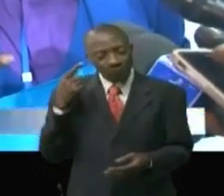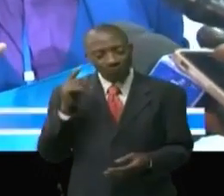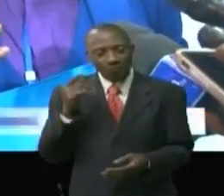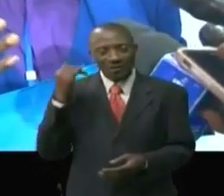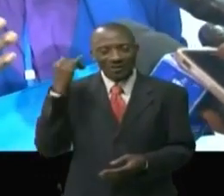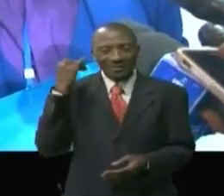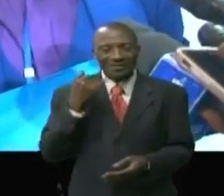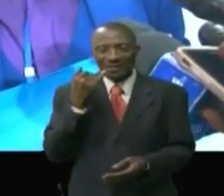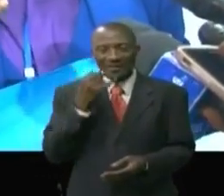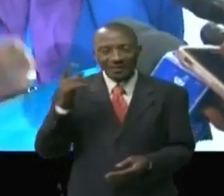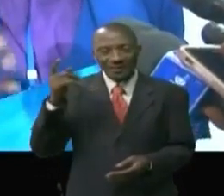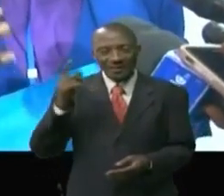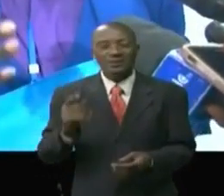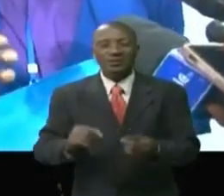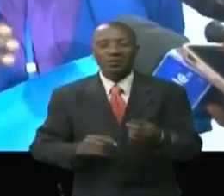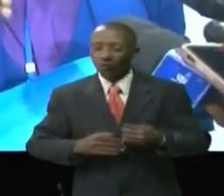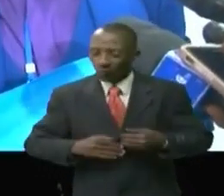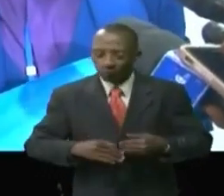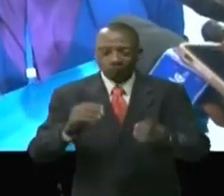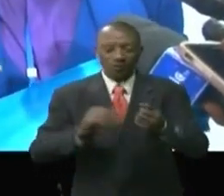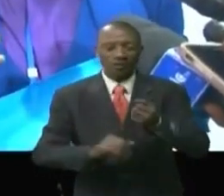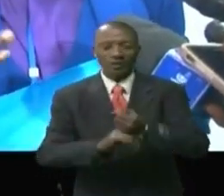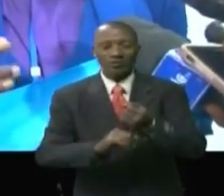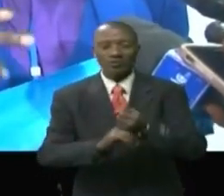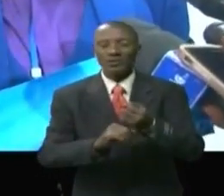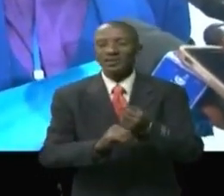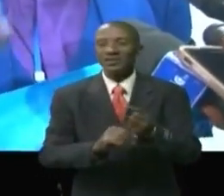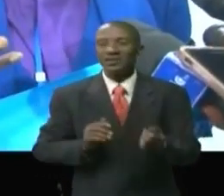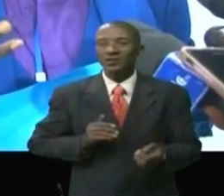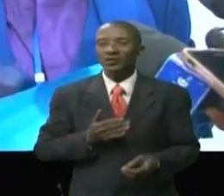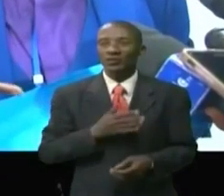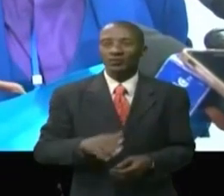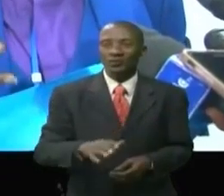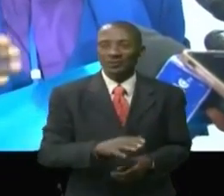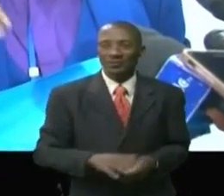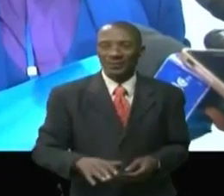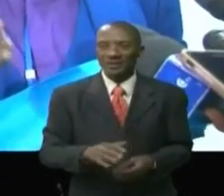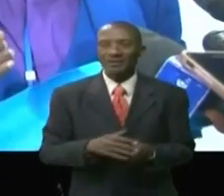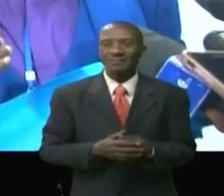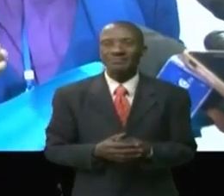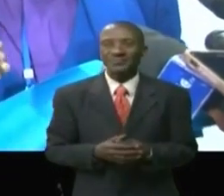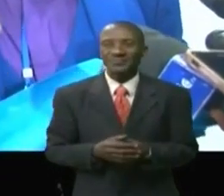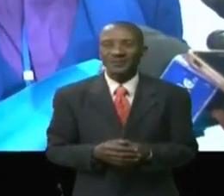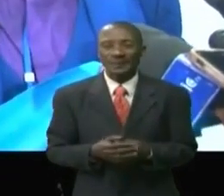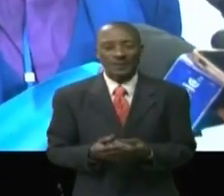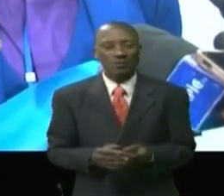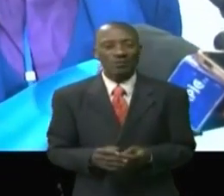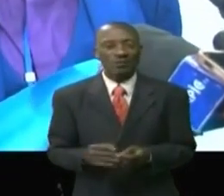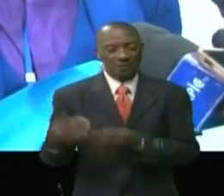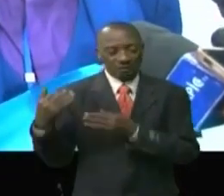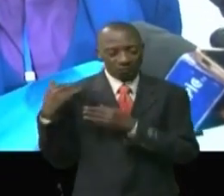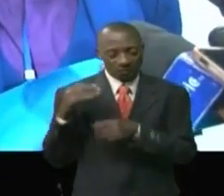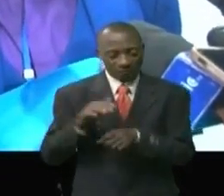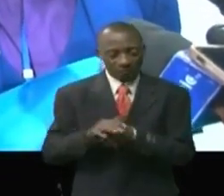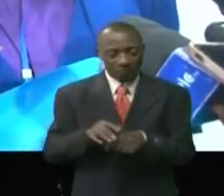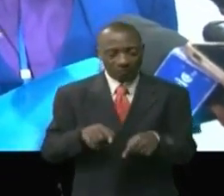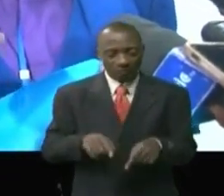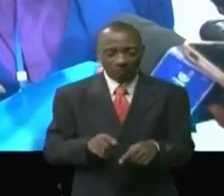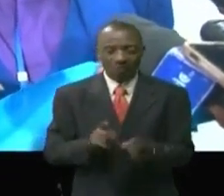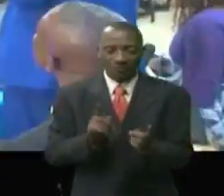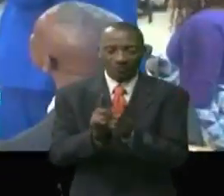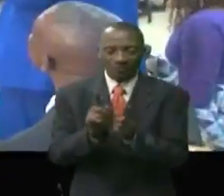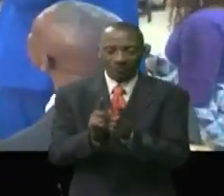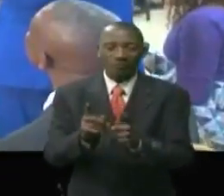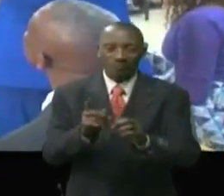sommes très contents que quand il est venu il a pu rencontrer les autorités du pays et voir même le président de la République démocratique du